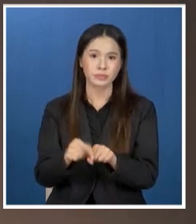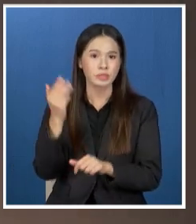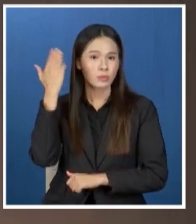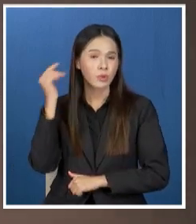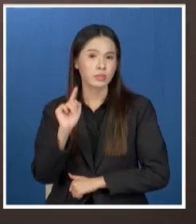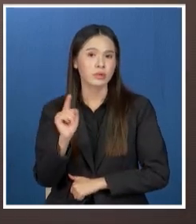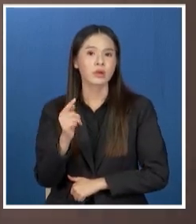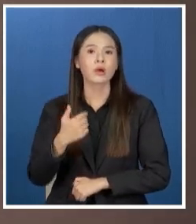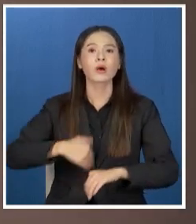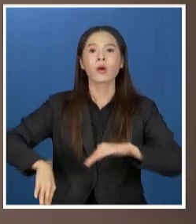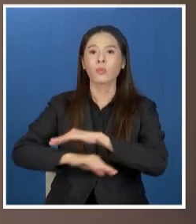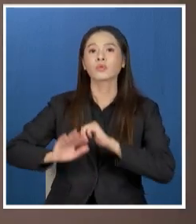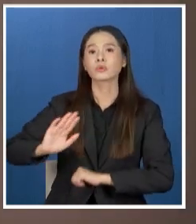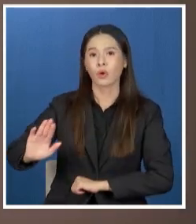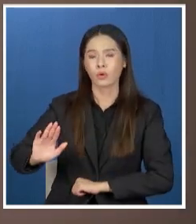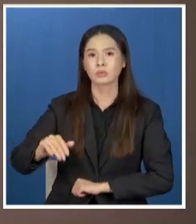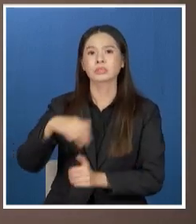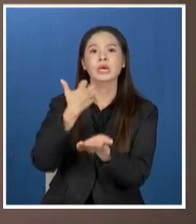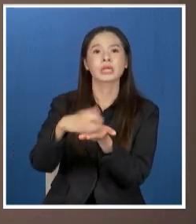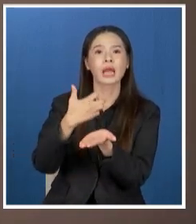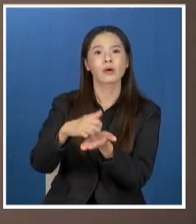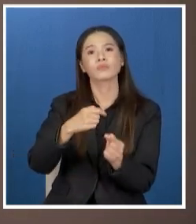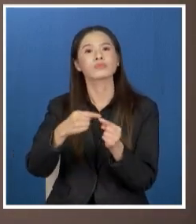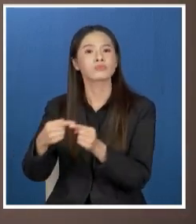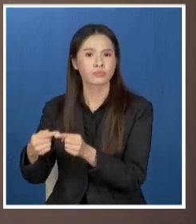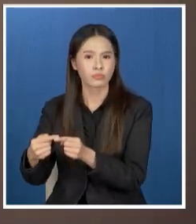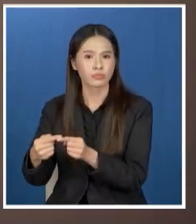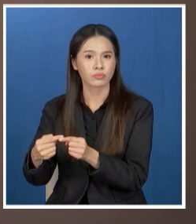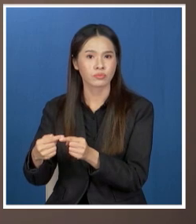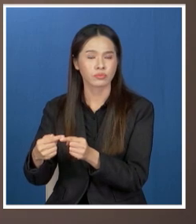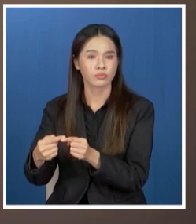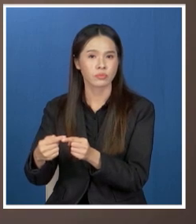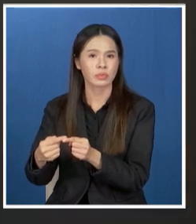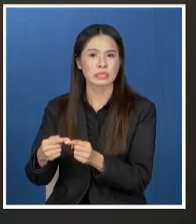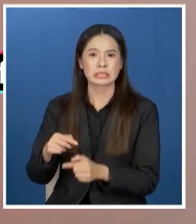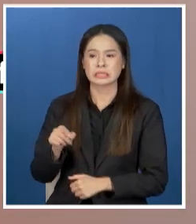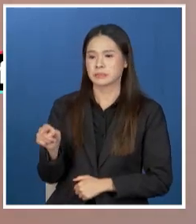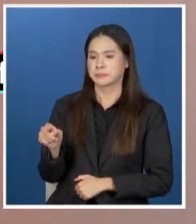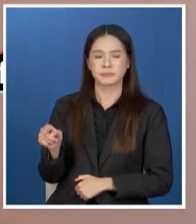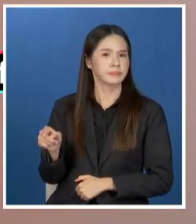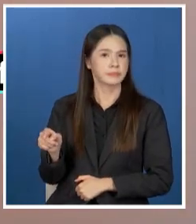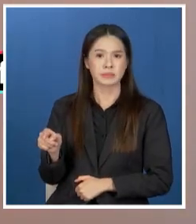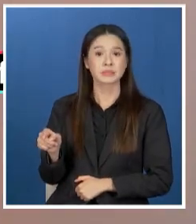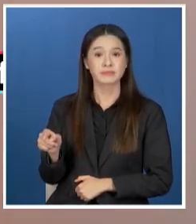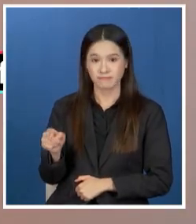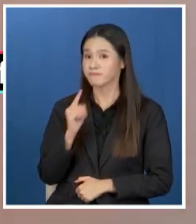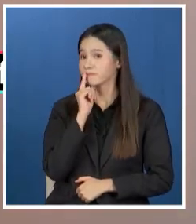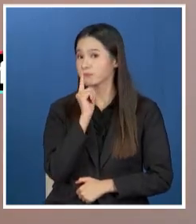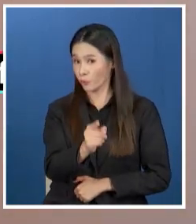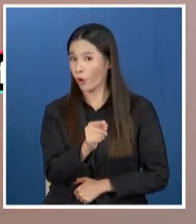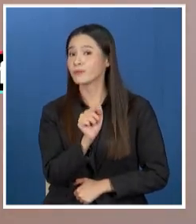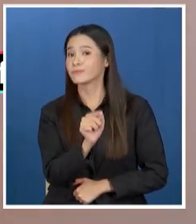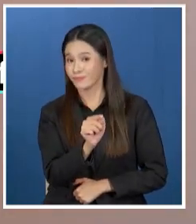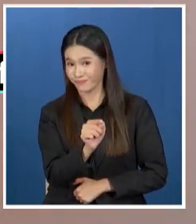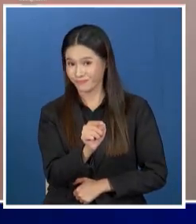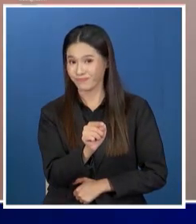ยเอาข้อมูลของคุณณวัฒน์เหมือนไปเล่าข่าวต่ออะไรประมาณนี้และทางคุณณวัฒน์เนี่ยบอกประมาณว่าเอ้าก็เดี๋ยวจะฟ้องเน็ต